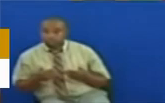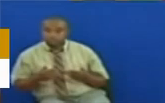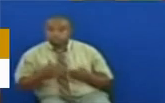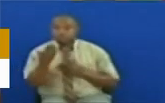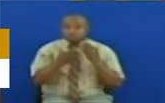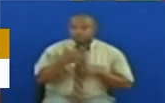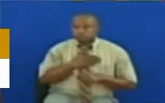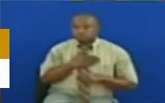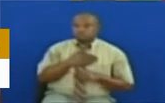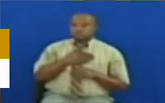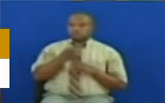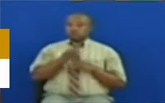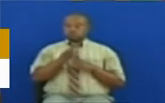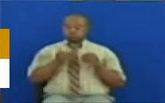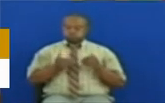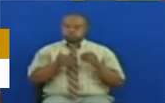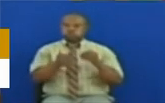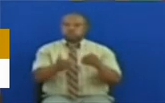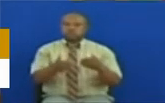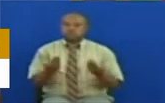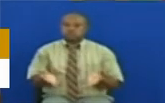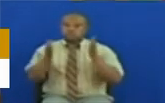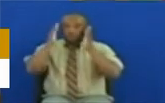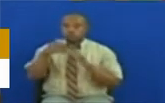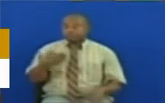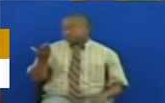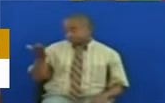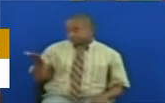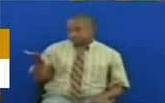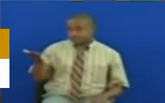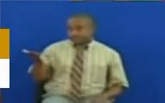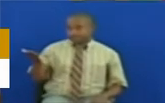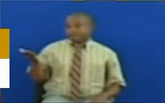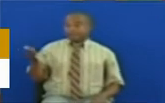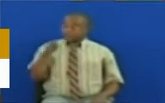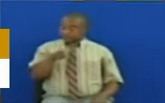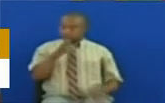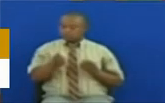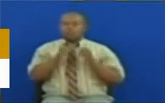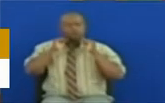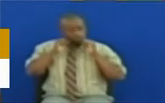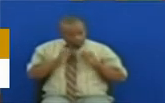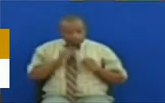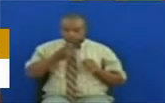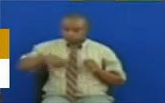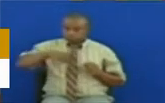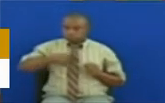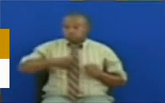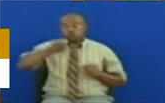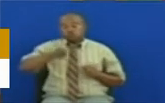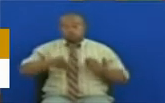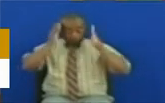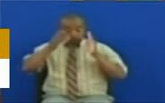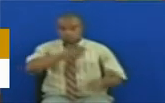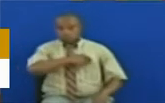nchi yetu katika kusonga mbele. Na Mheshimiwa Speaker, hili jambo ni lazima tumpongeze sana Mheshimiwa Rais